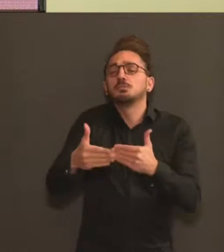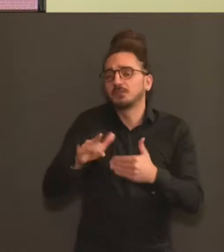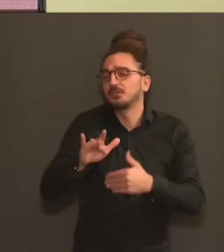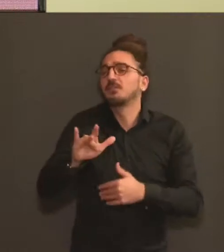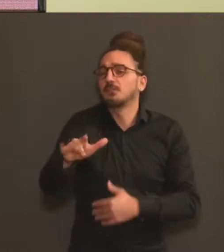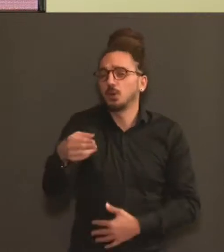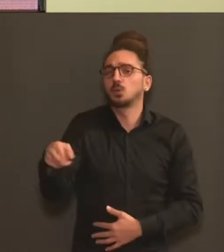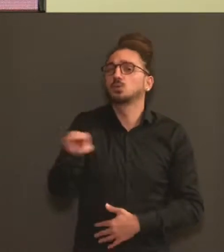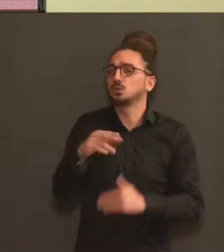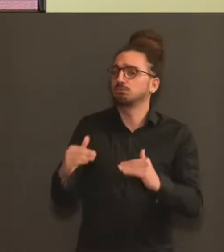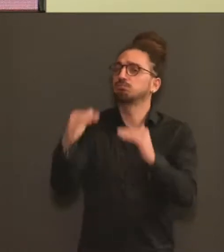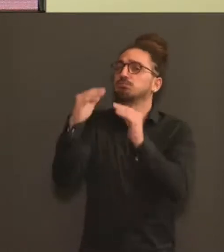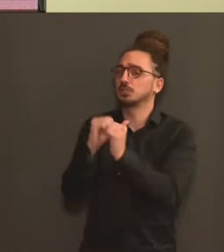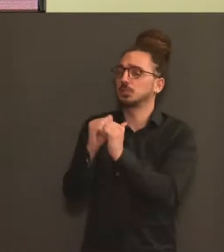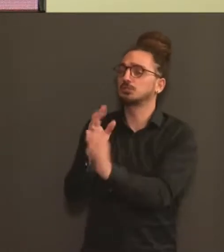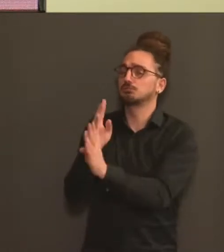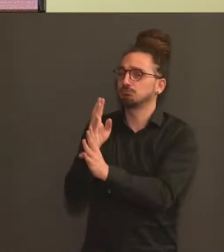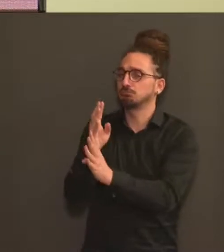pratiqué.